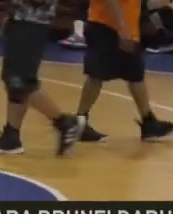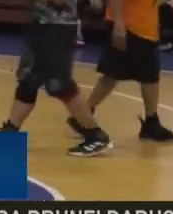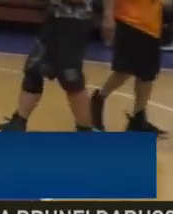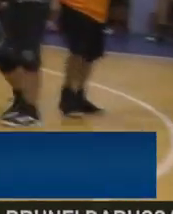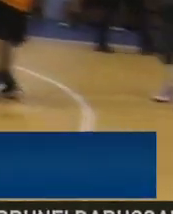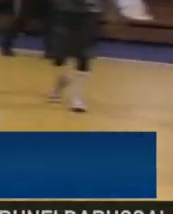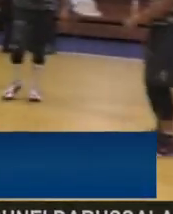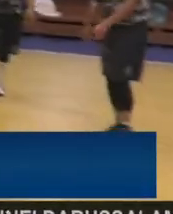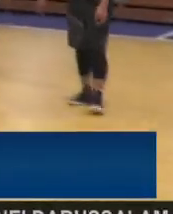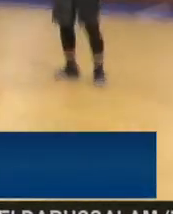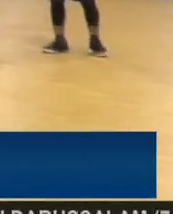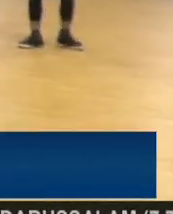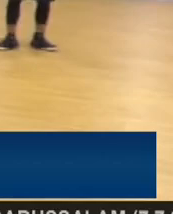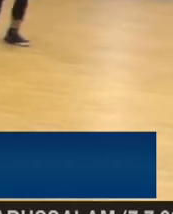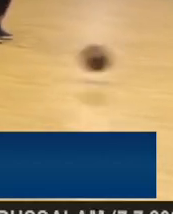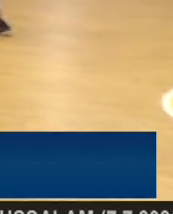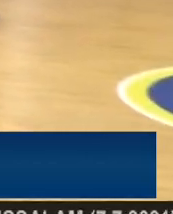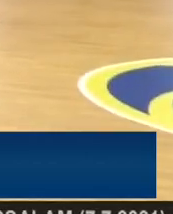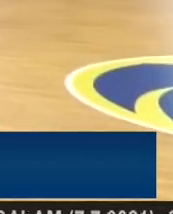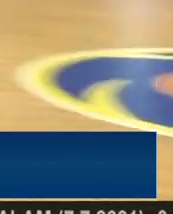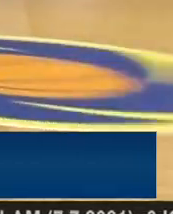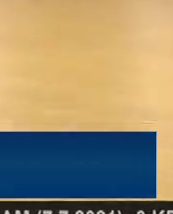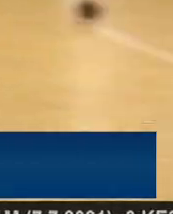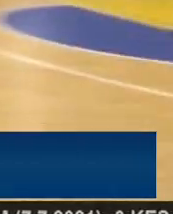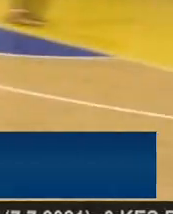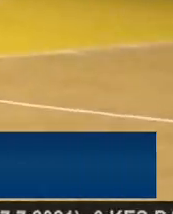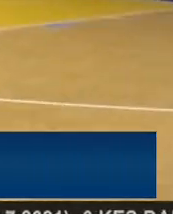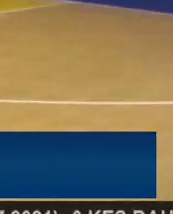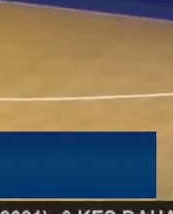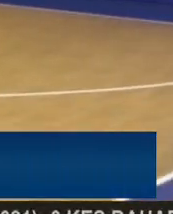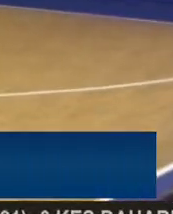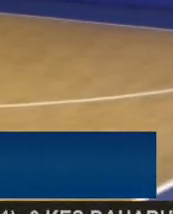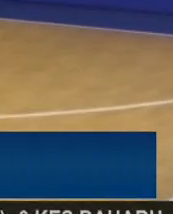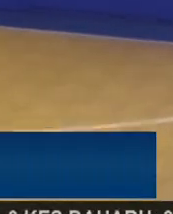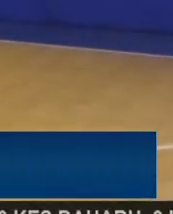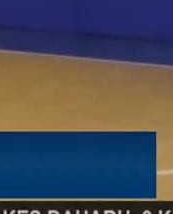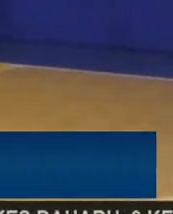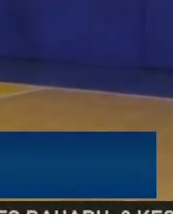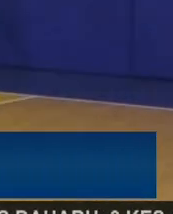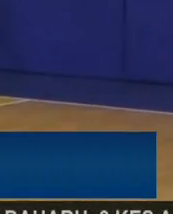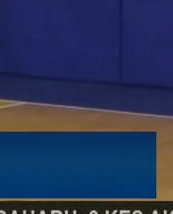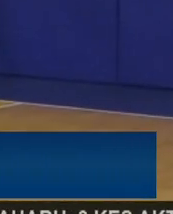for the boys keputusan akhir perlawanan for the boys menang dengan cairan 100 berbalas